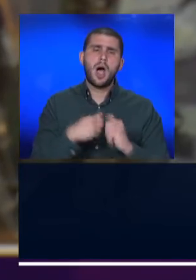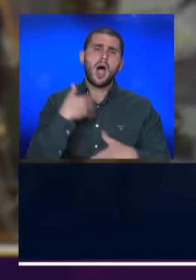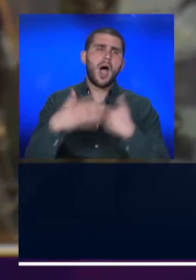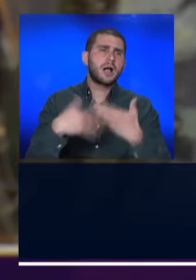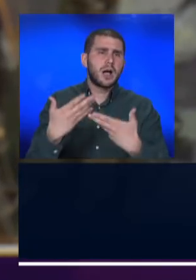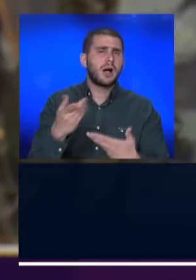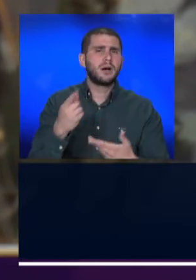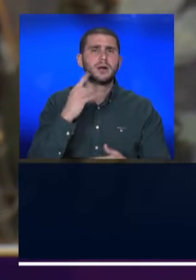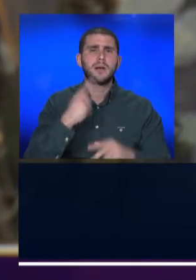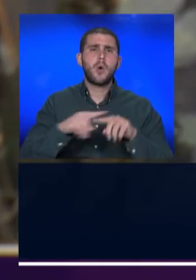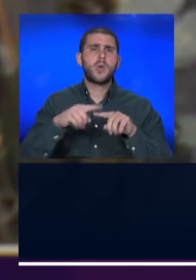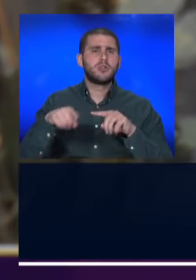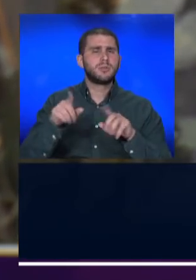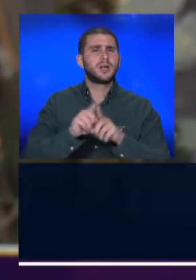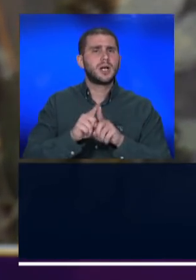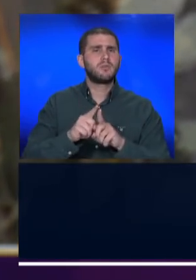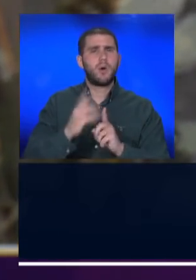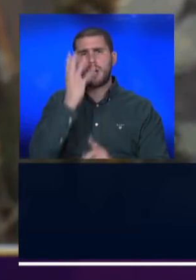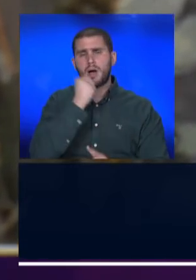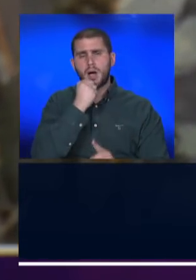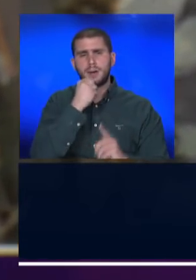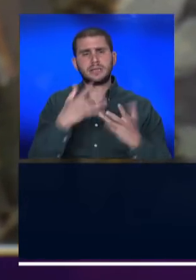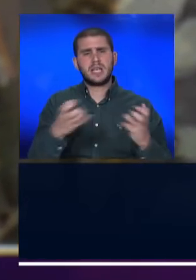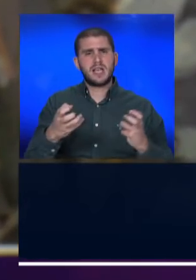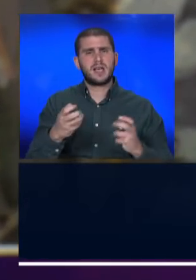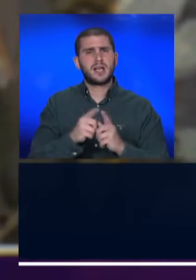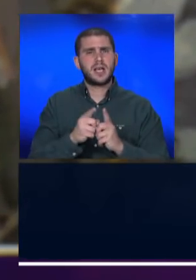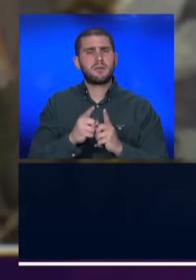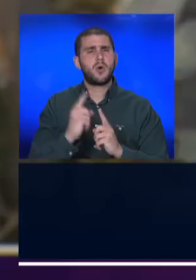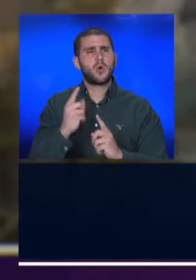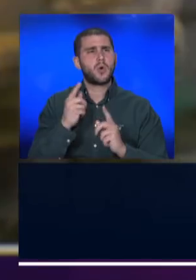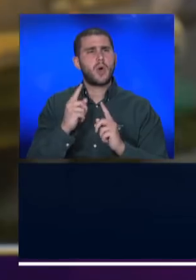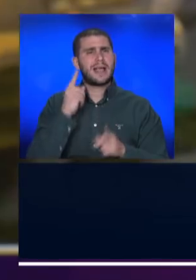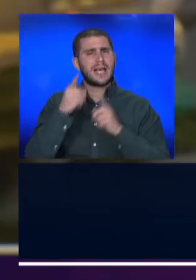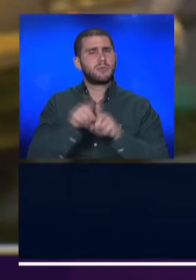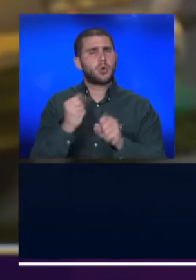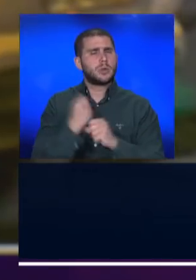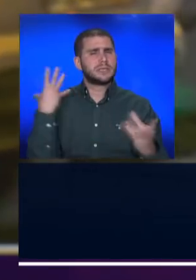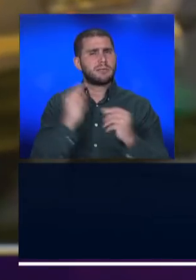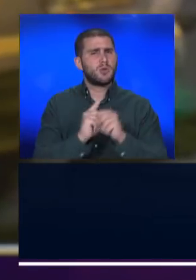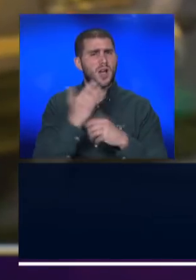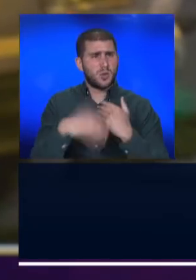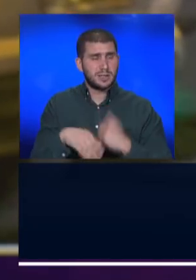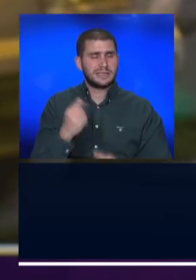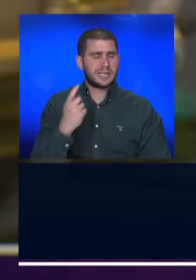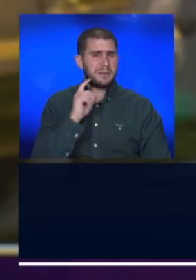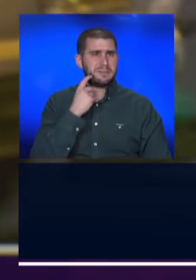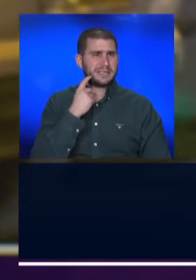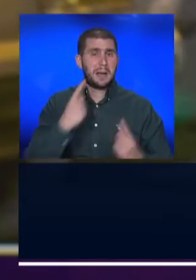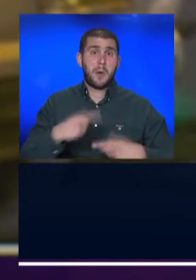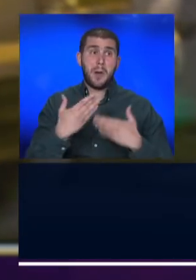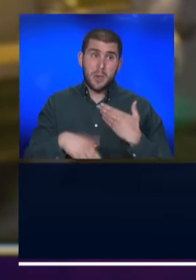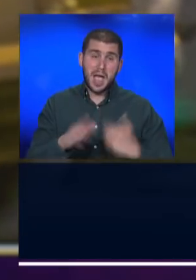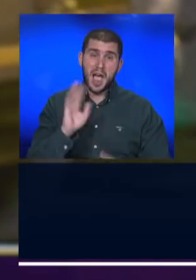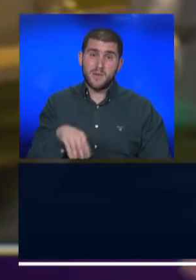פשוט יפריט את הירי כמו שהוא עושה בכל הזמן האחרון? קודם כל, קצת משעשע אותי ביממה האחרונה, למרות שהתמונה לא משעשעה, זה שיש